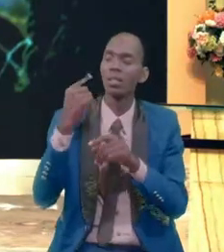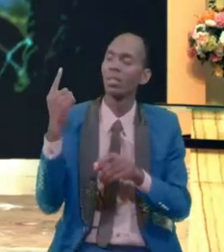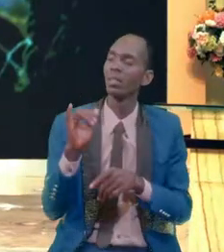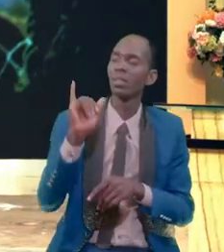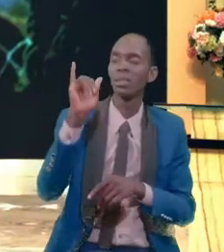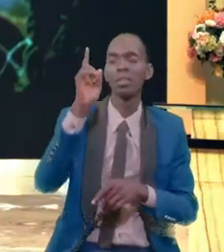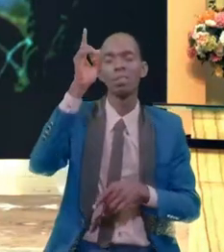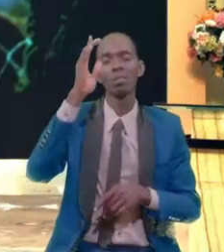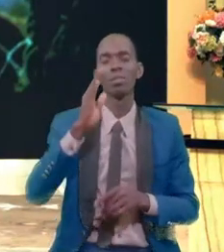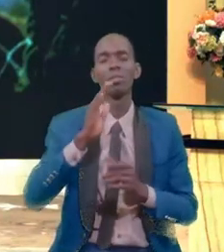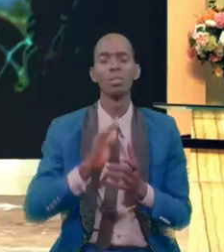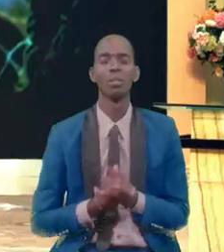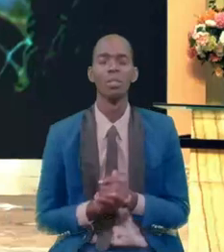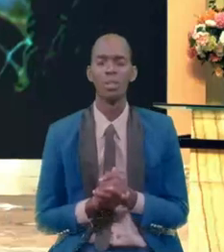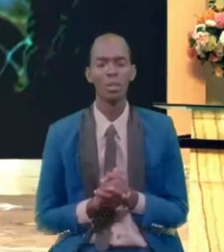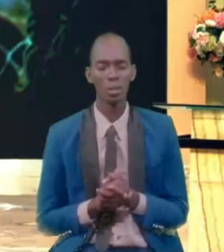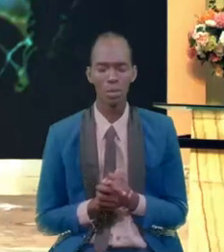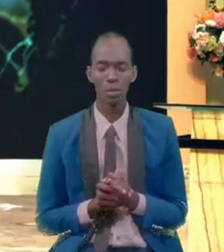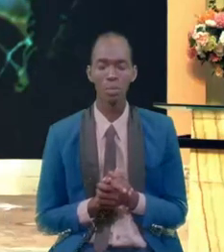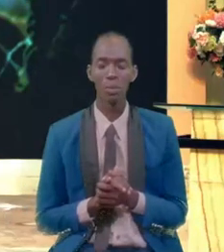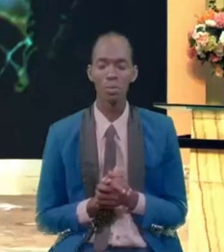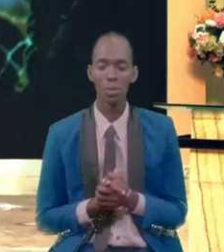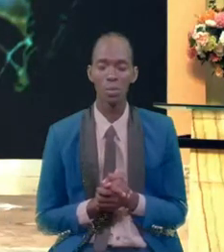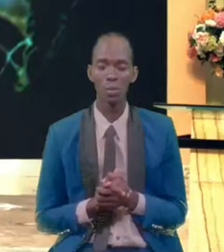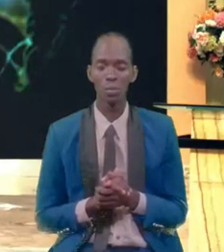fraîche que le Dieu éternel.